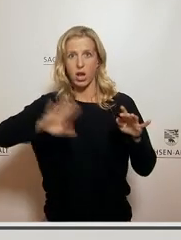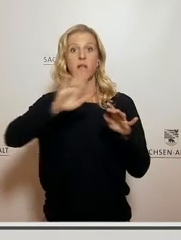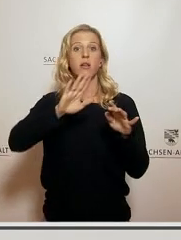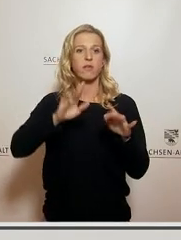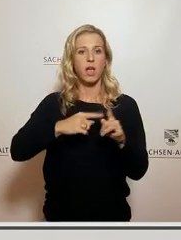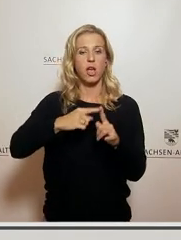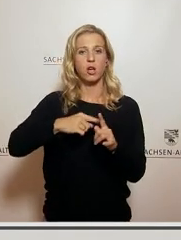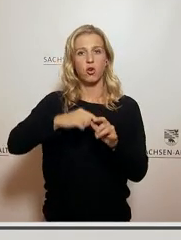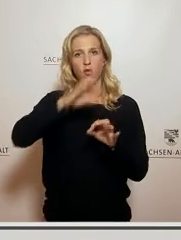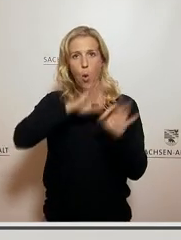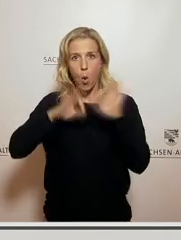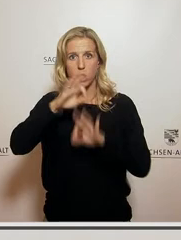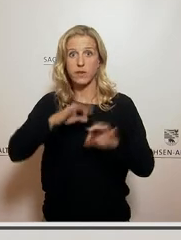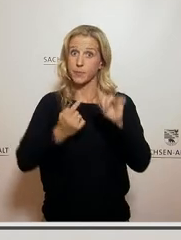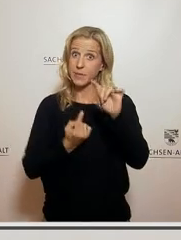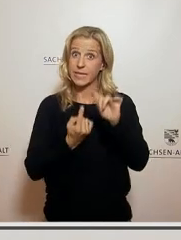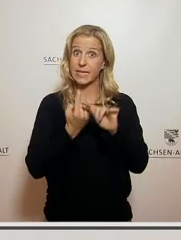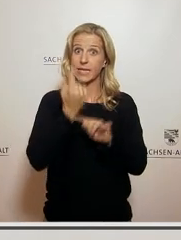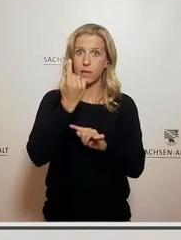solche